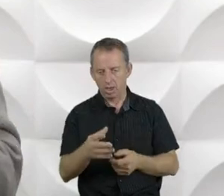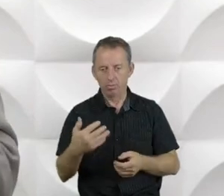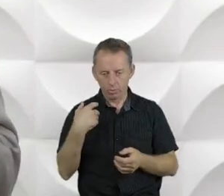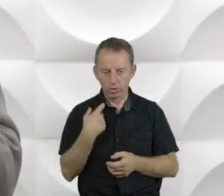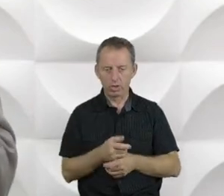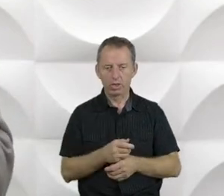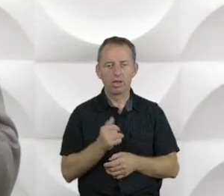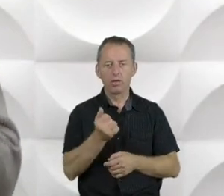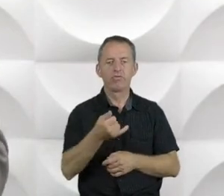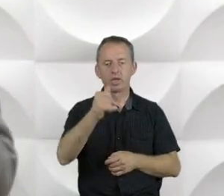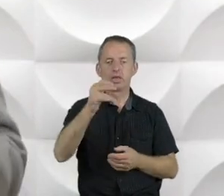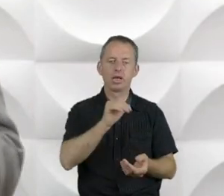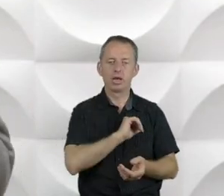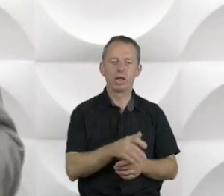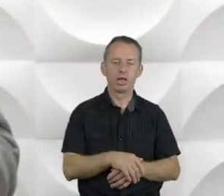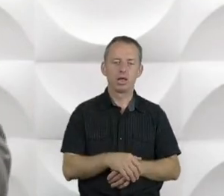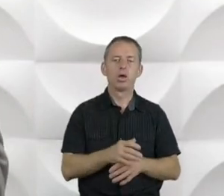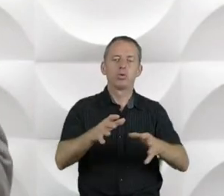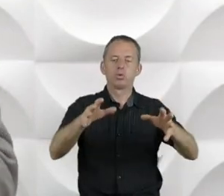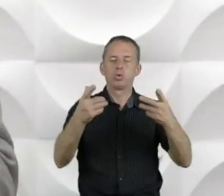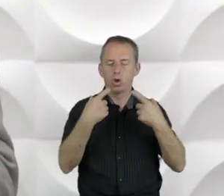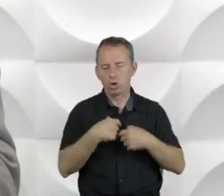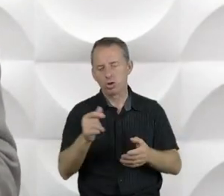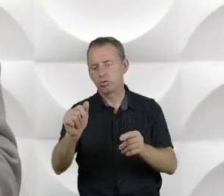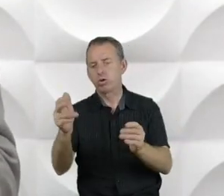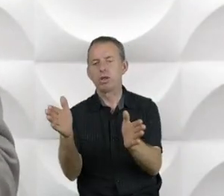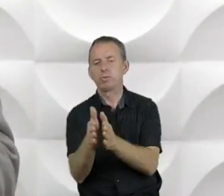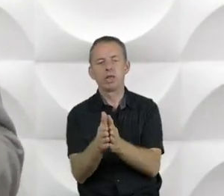w jednej klasie bardzo dużo